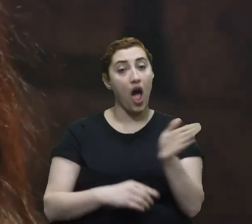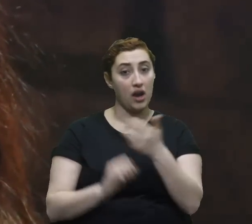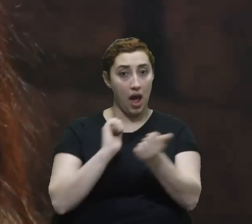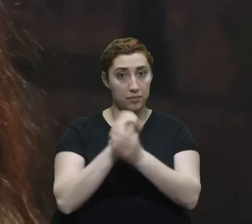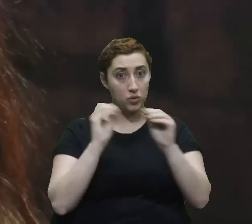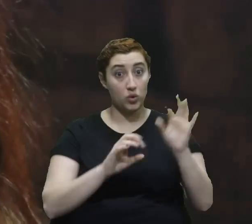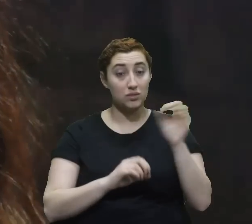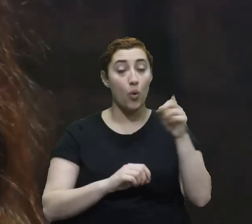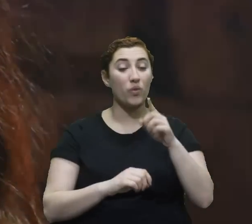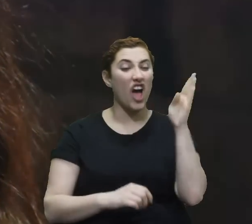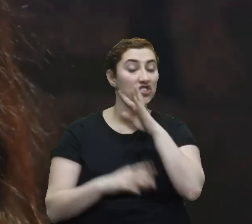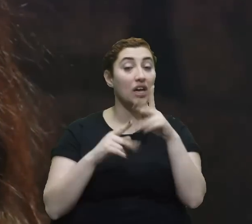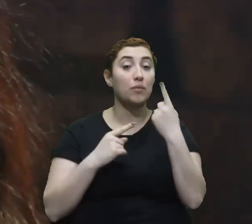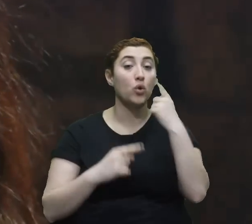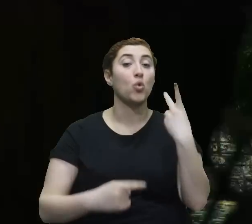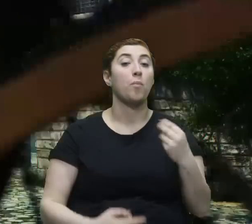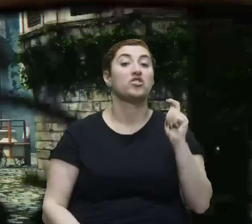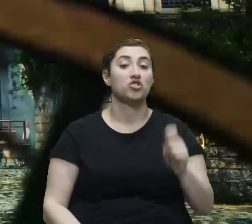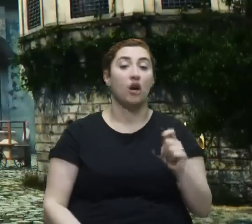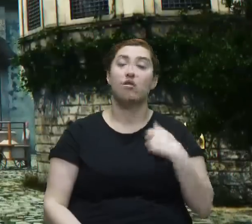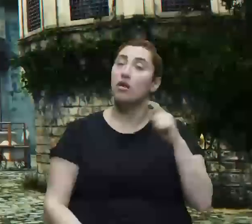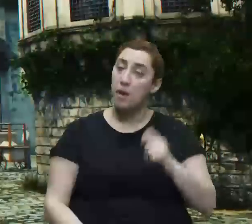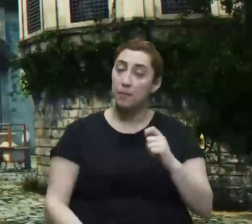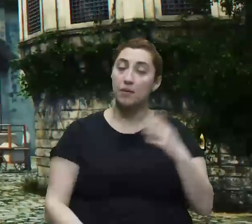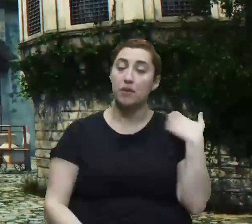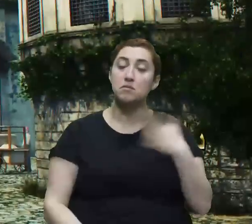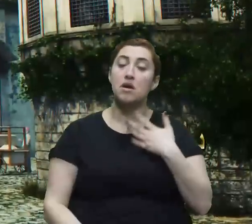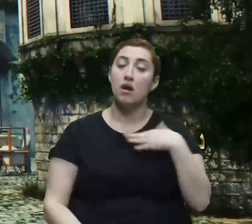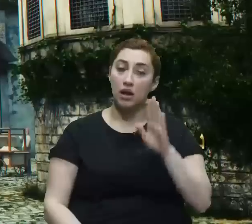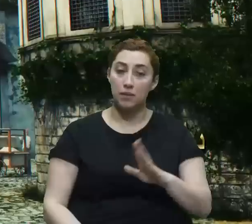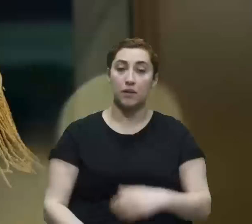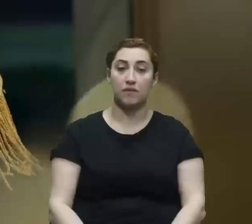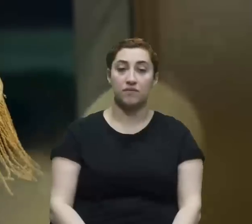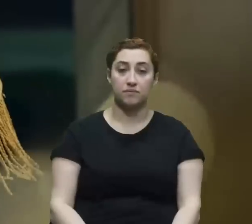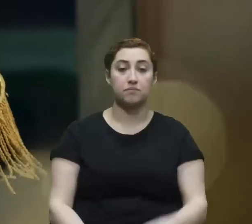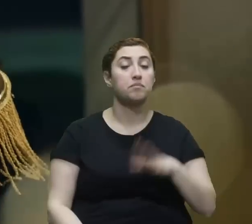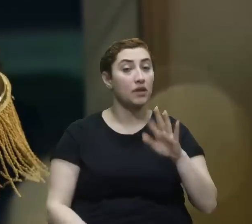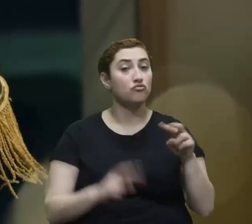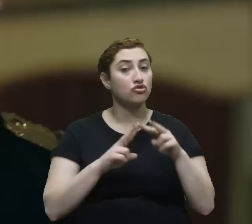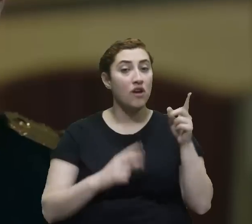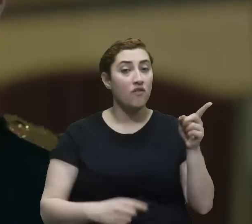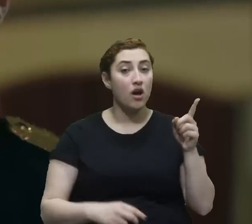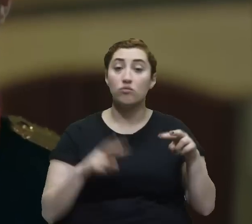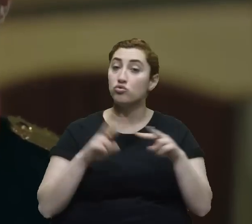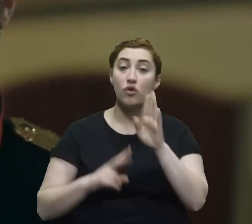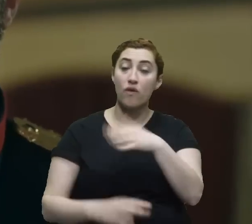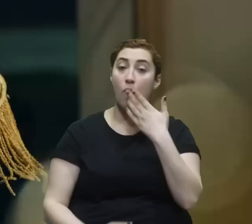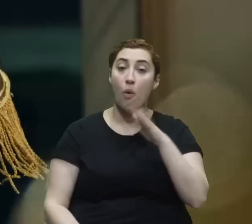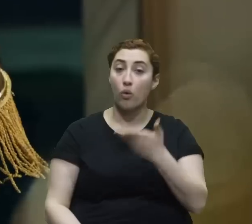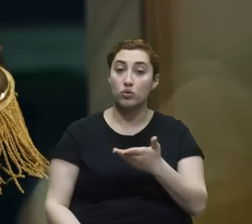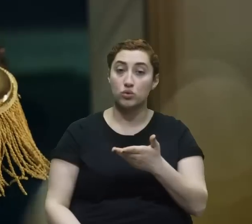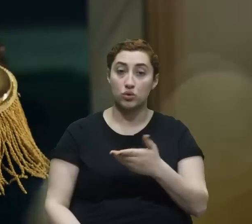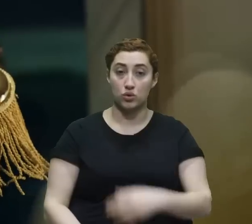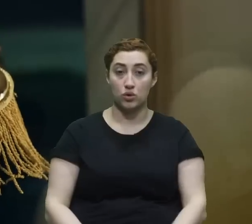mi? Onun bir muhbir gibi gözükmesi şart. Koyduk paşam, merak etmeyin. Baba Ali. Peki ya Mustafa? Mustafa orada yoktu